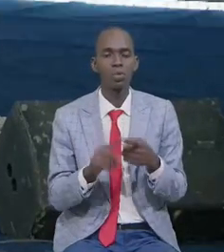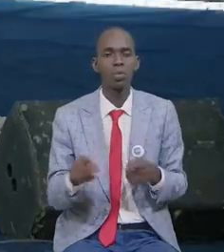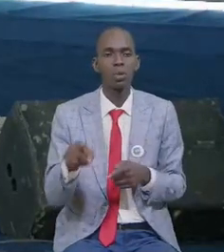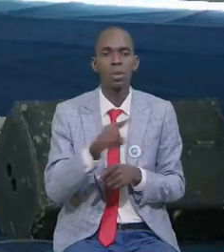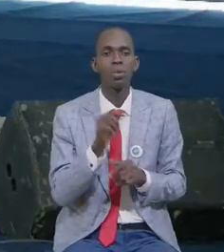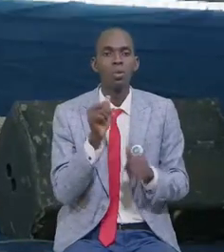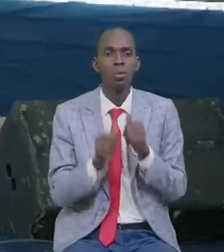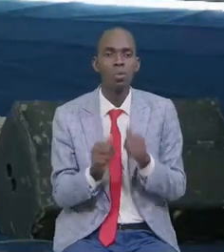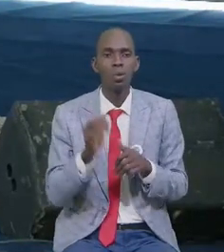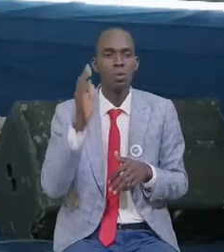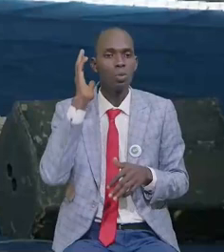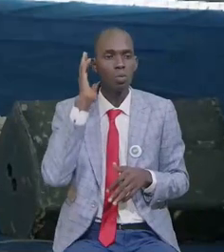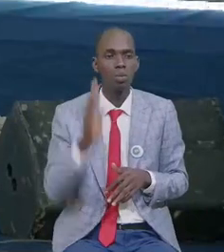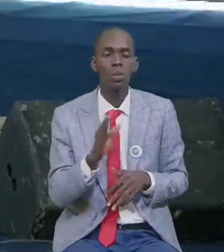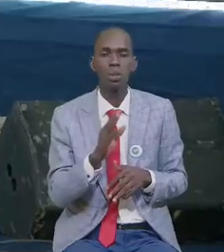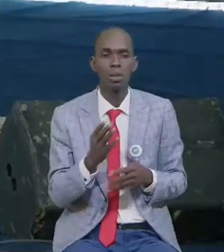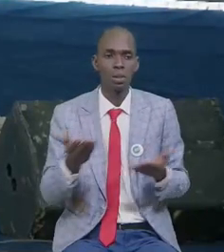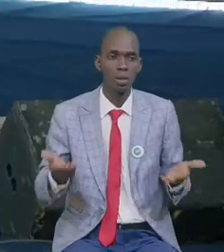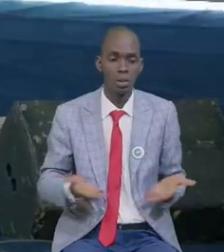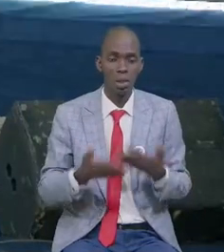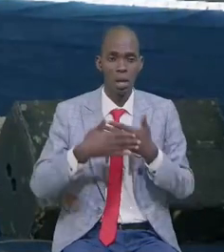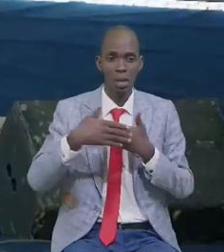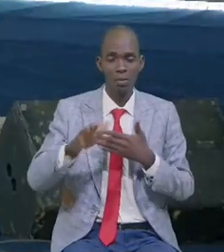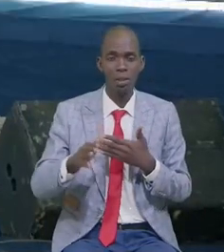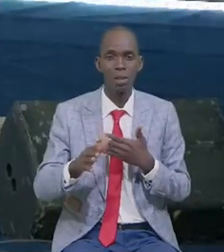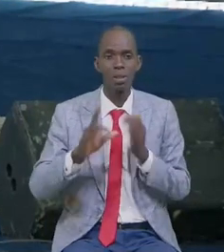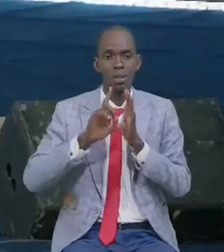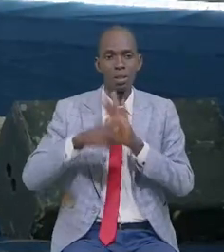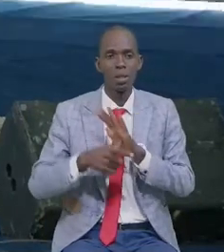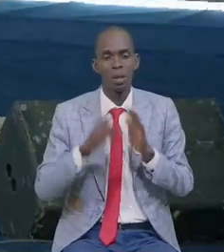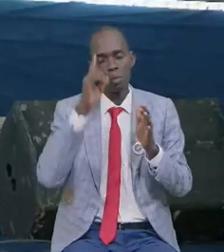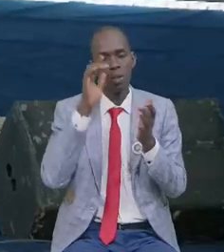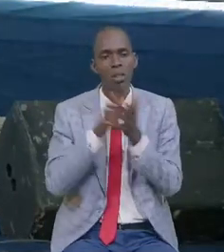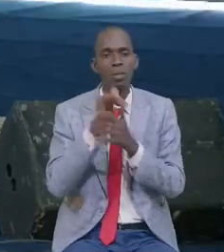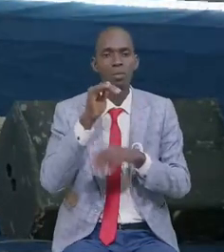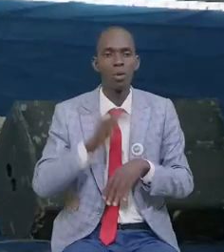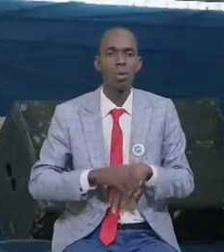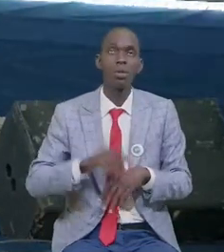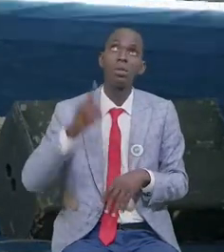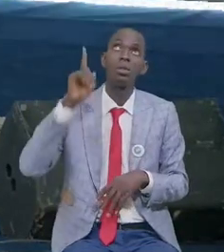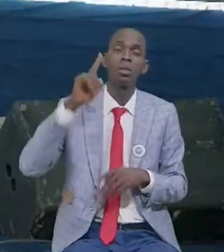Toute sa longanimité pour que je servisse d'exemple.